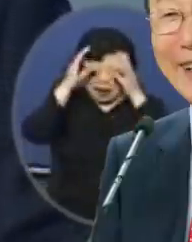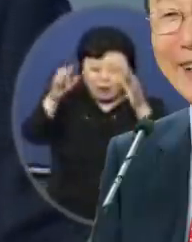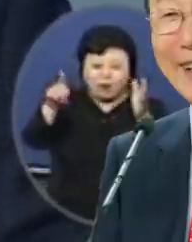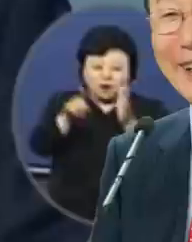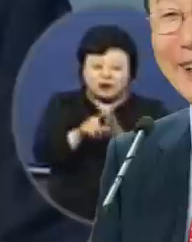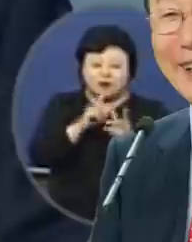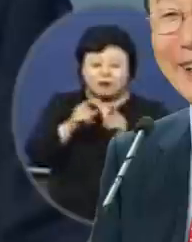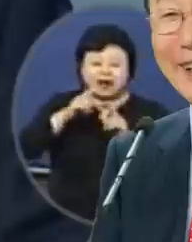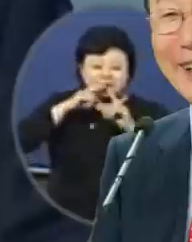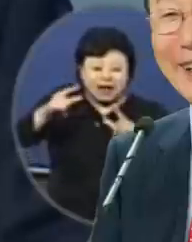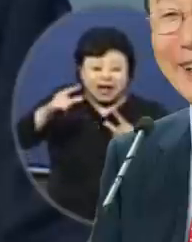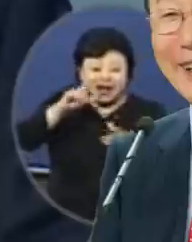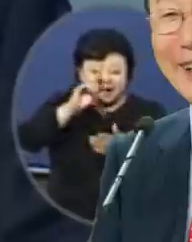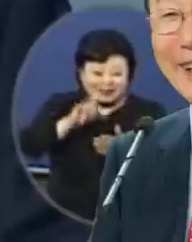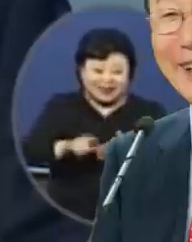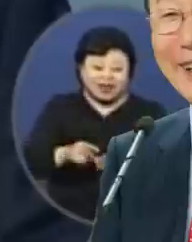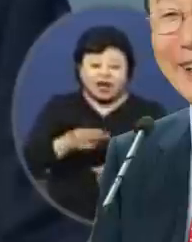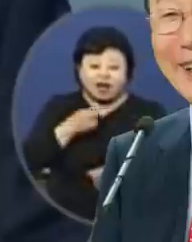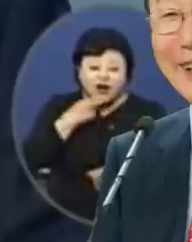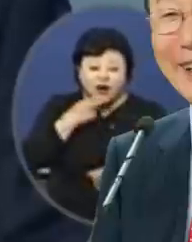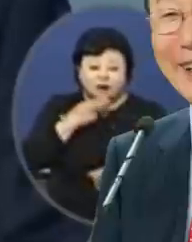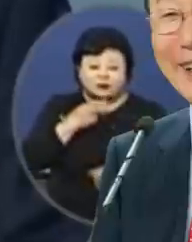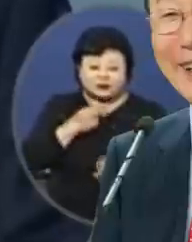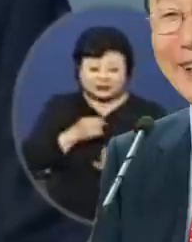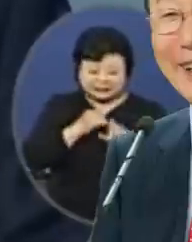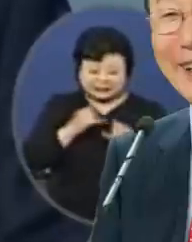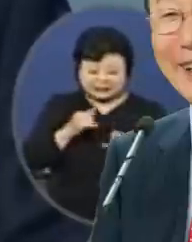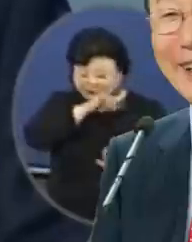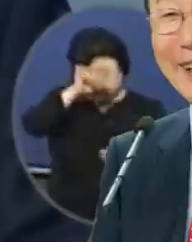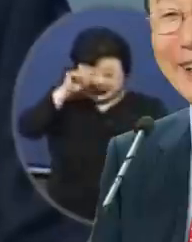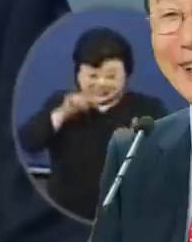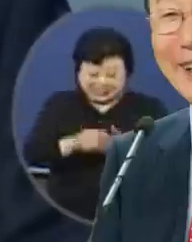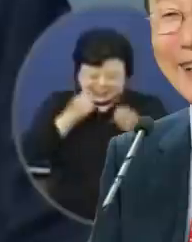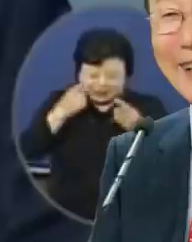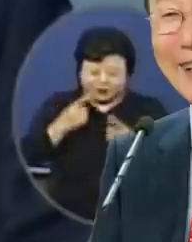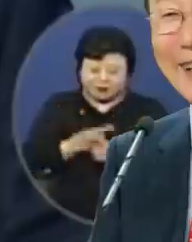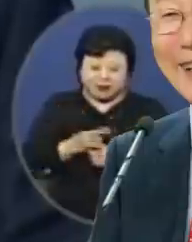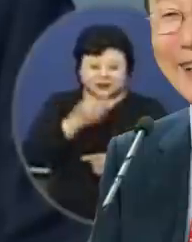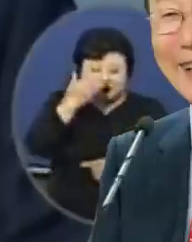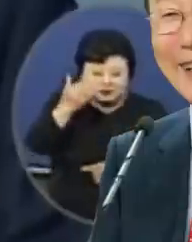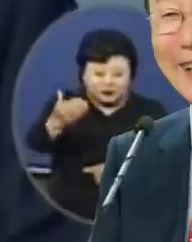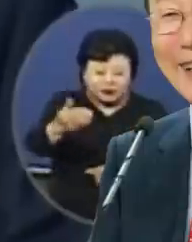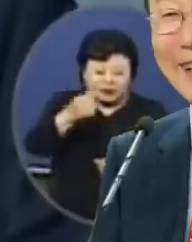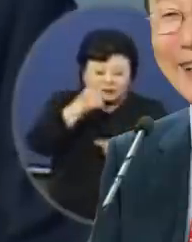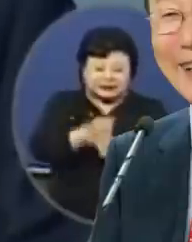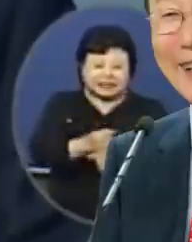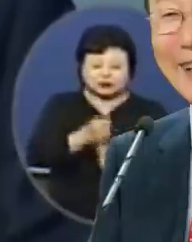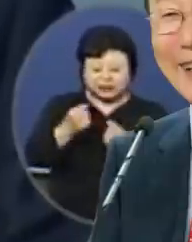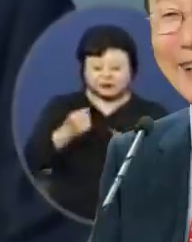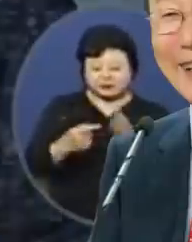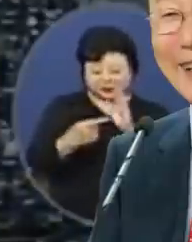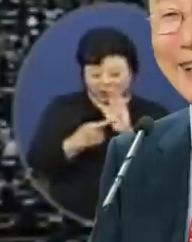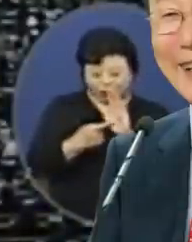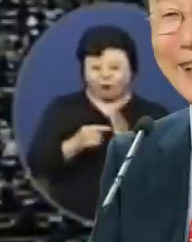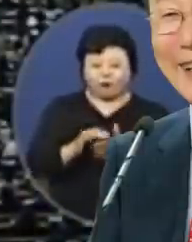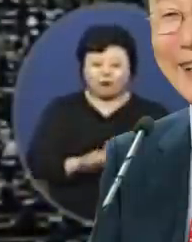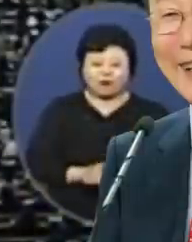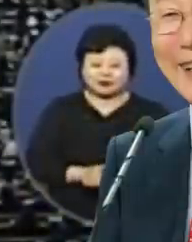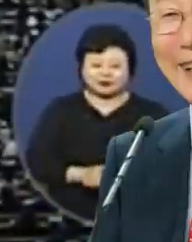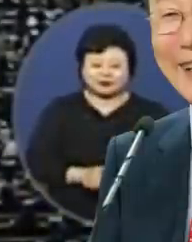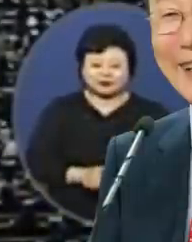믿고 말하면 없는 인생이 새로 만들어지는 것입니다. 창조적인 에너지가 여러분 속에서